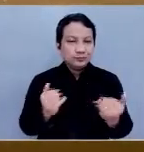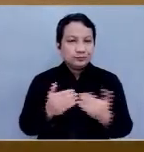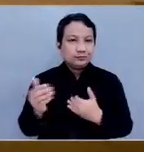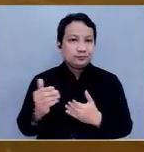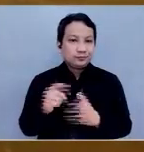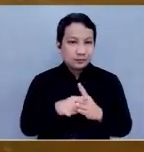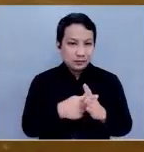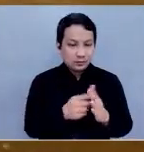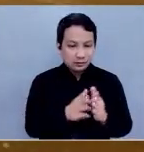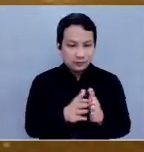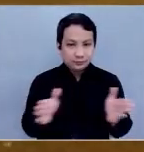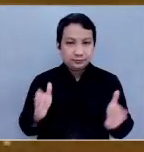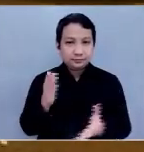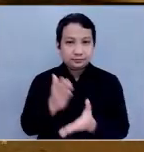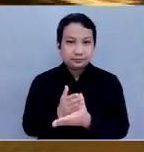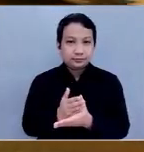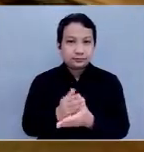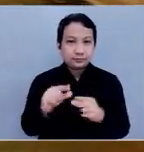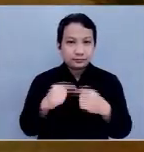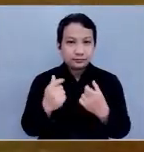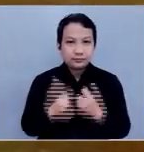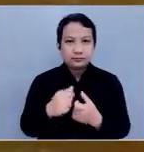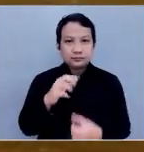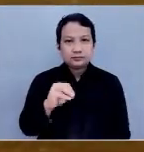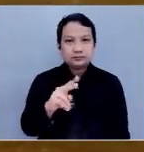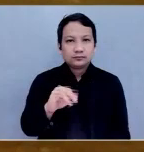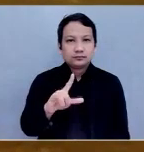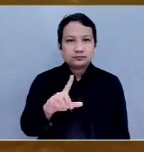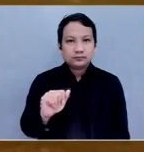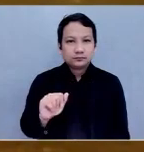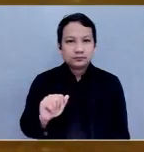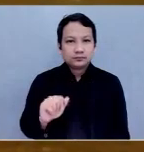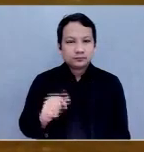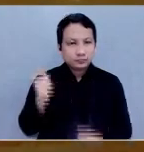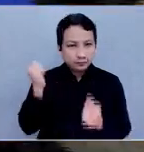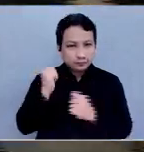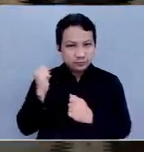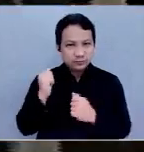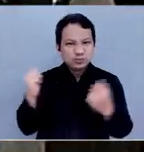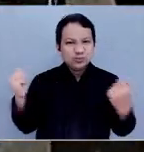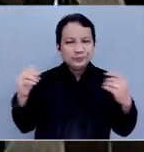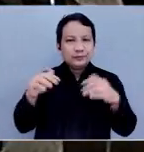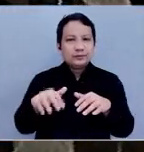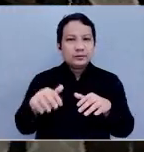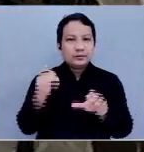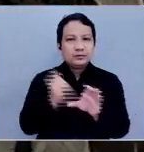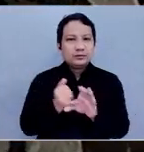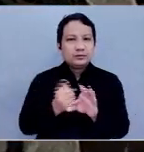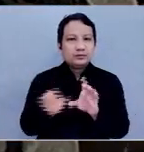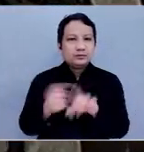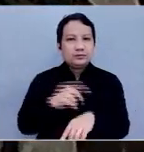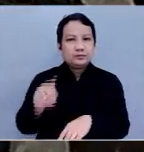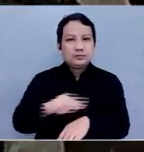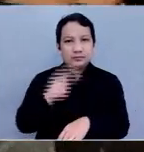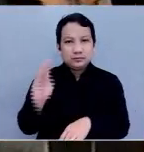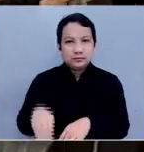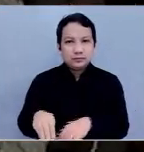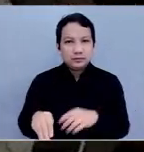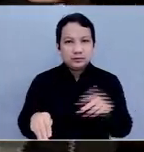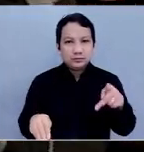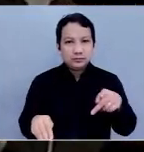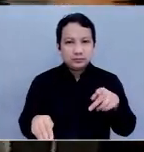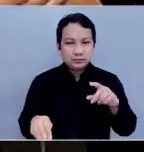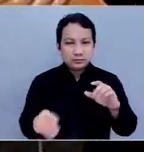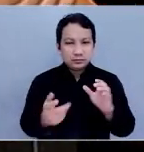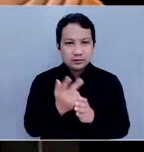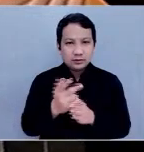ng tigil pasada ng grupong Manibela. Ngayong umaga, inaasahan ang dating ng mga tsuper mula Maynila, Pasig, Mandaluyong,